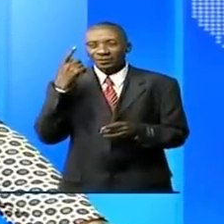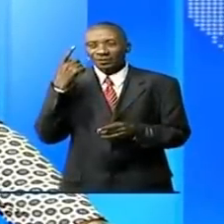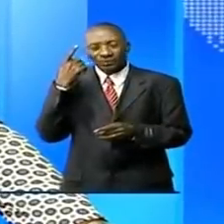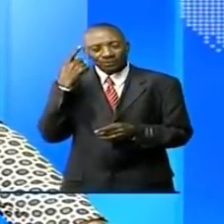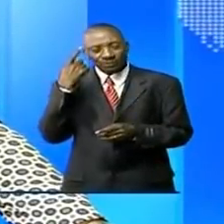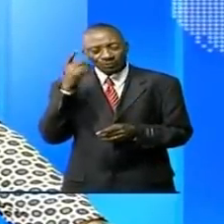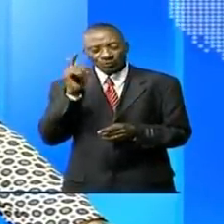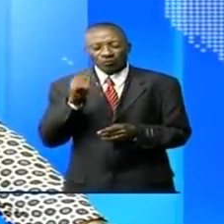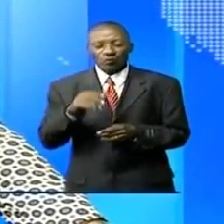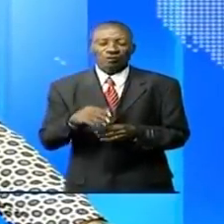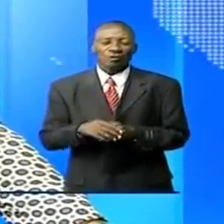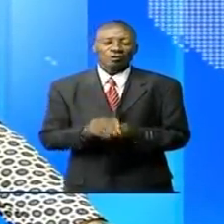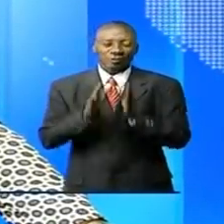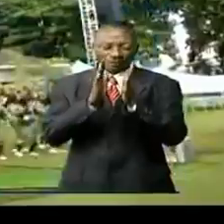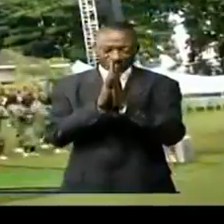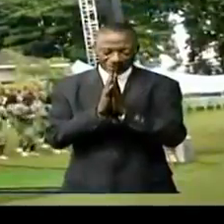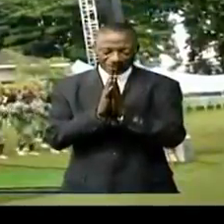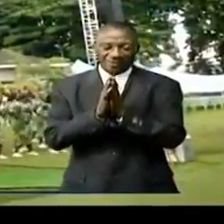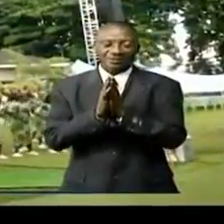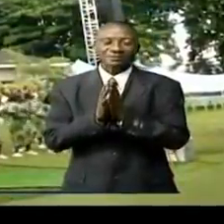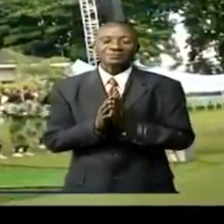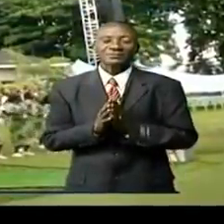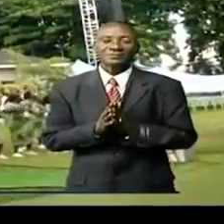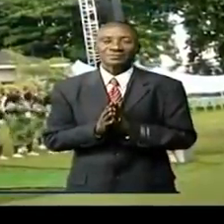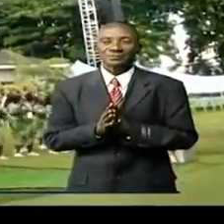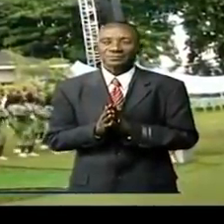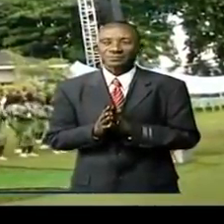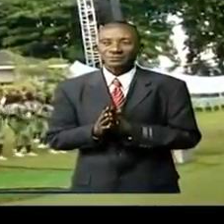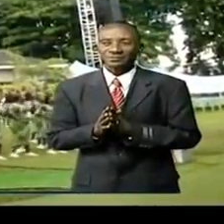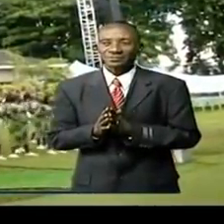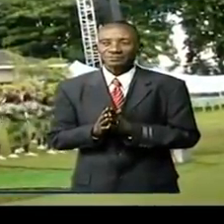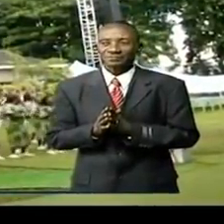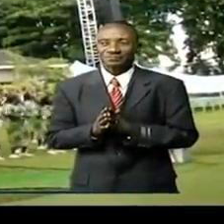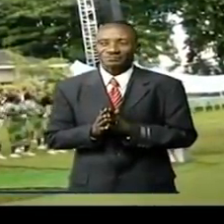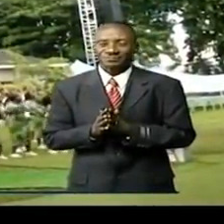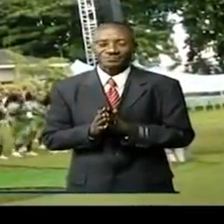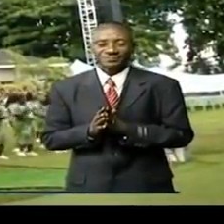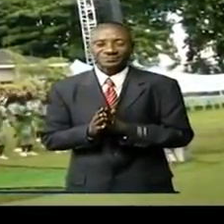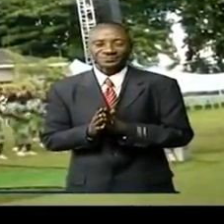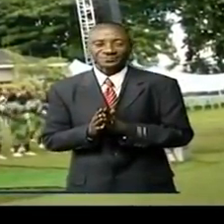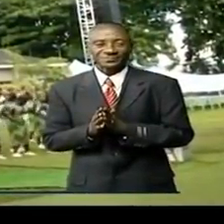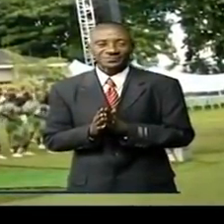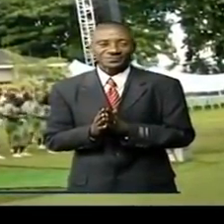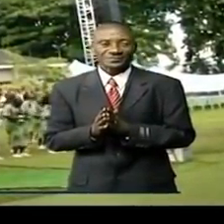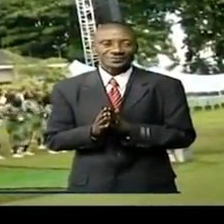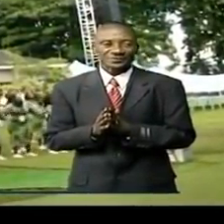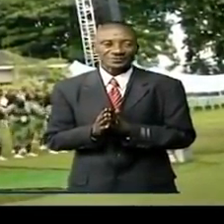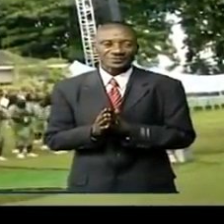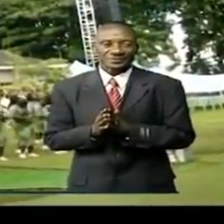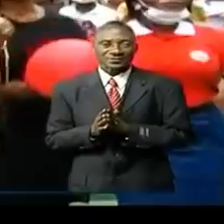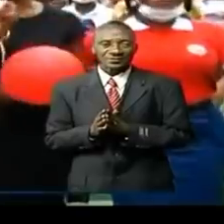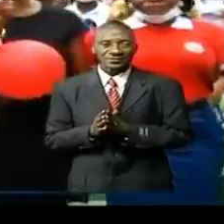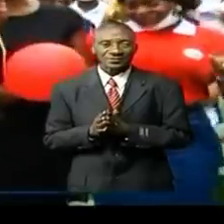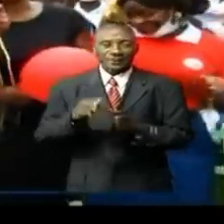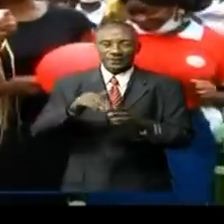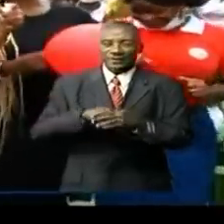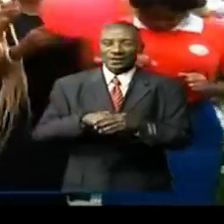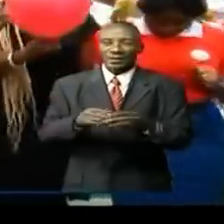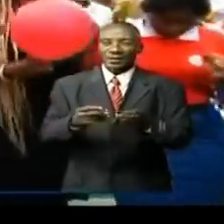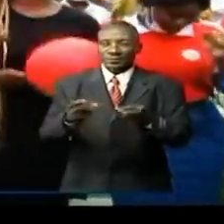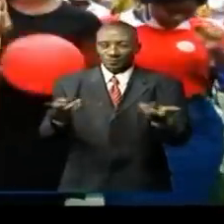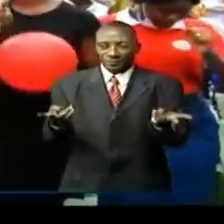Le précision dans ce reportage. C'était un culte annuel spécial ce dimanche au terrain du complexe sportif Shark